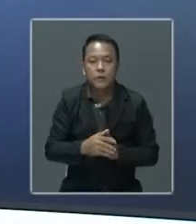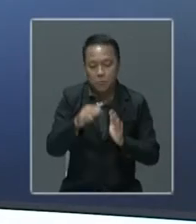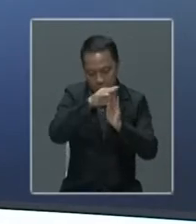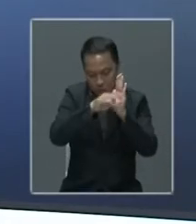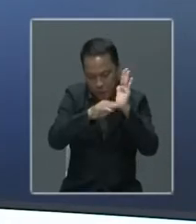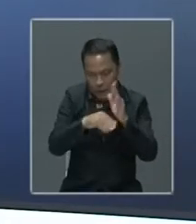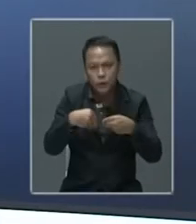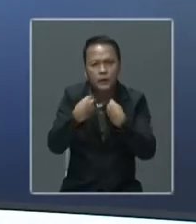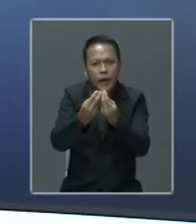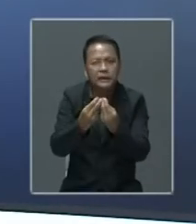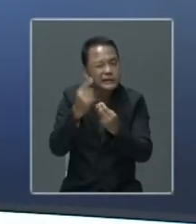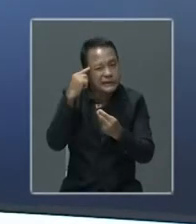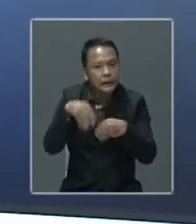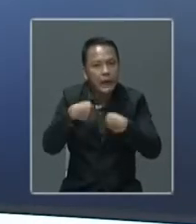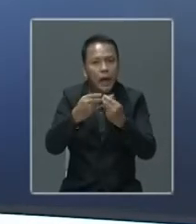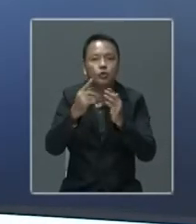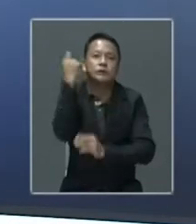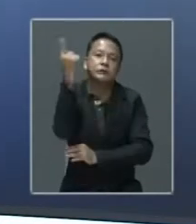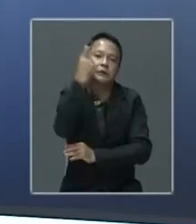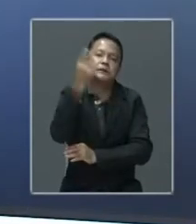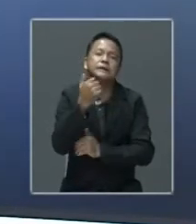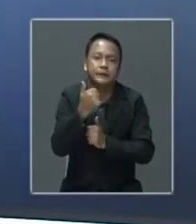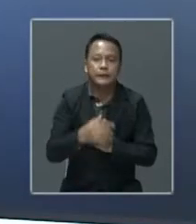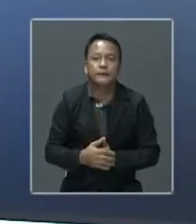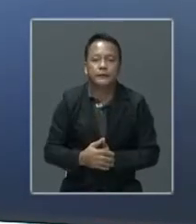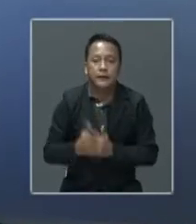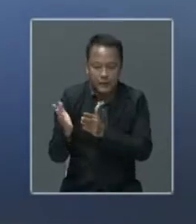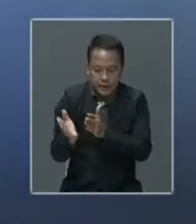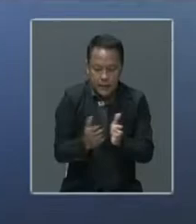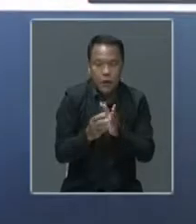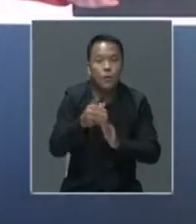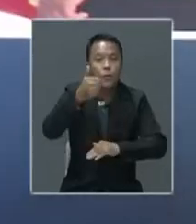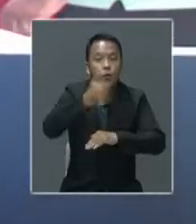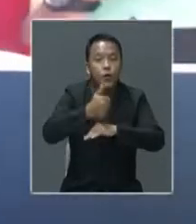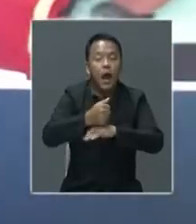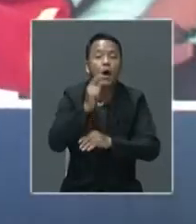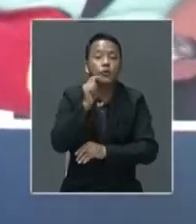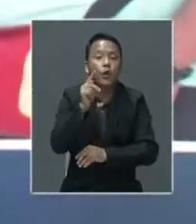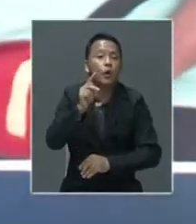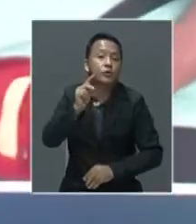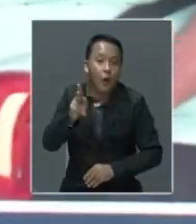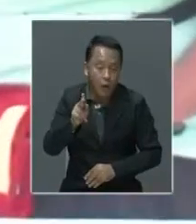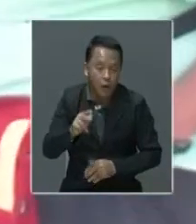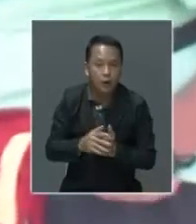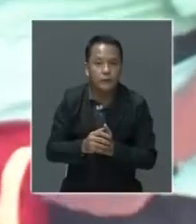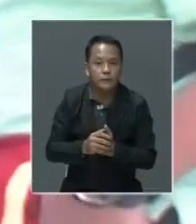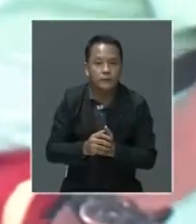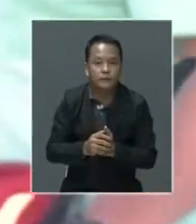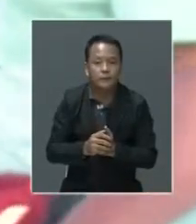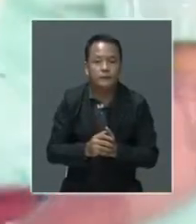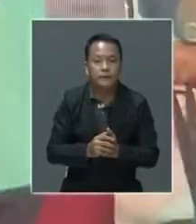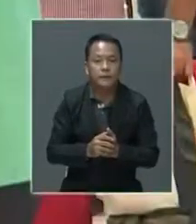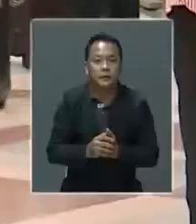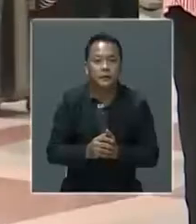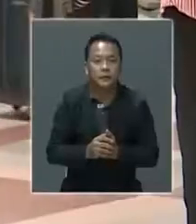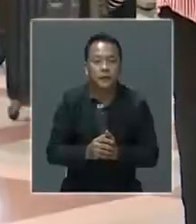ะคะที่จะสร้างความเชื่อมั่นให้กับนักท่องเที่ยวขณะเดียวกันค่ะทางผู้ว่าการการท่องเที่ยวแห่งประเทศไทยนะคะคุณยุทธศักดิ์